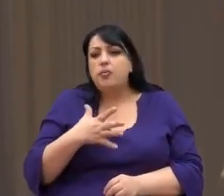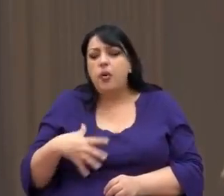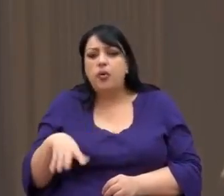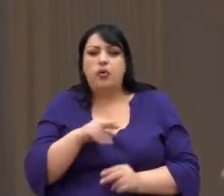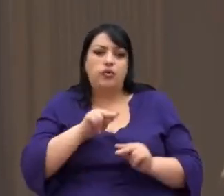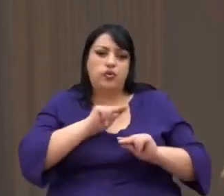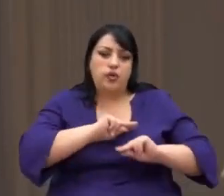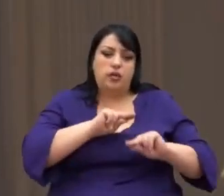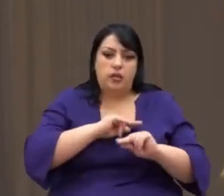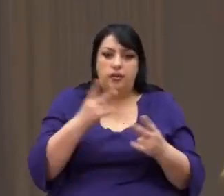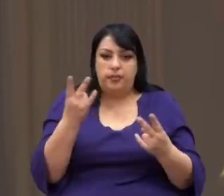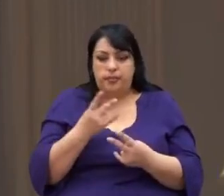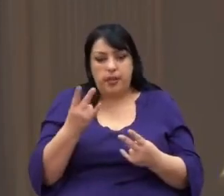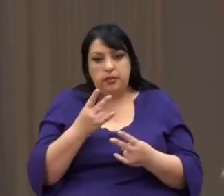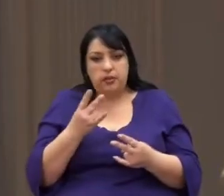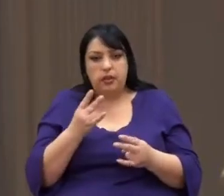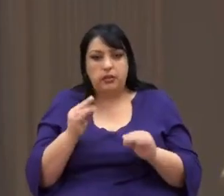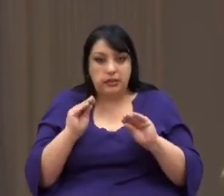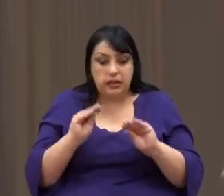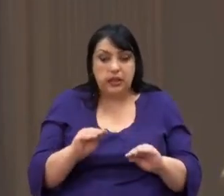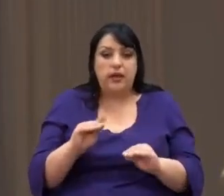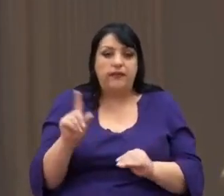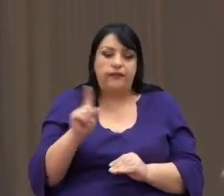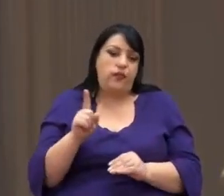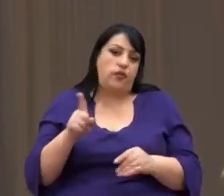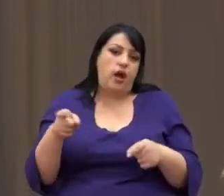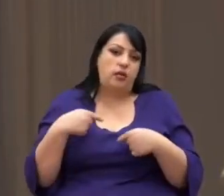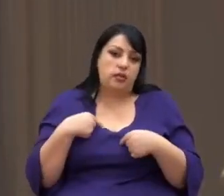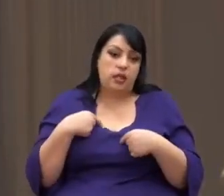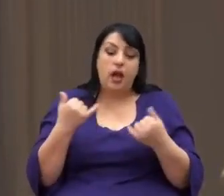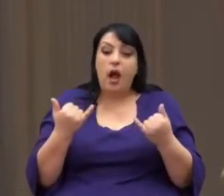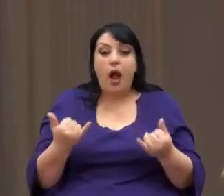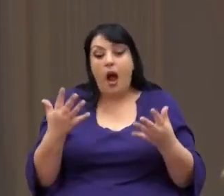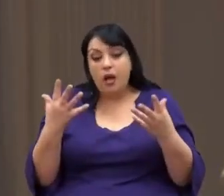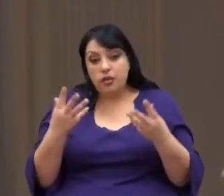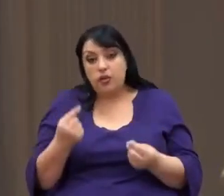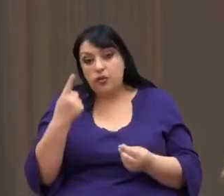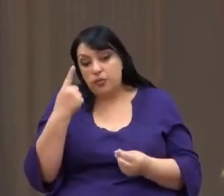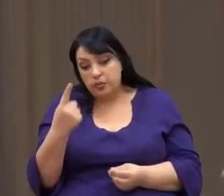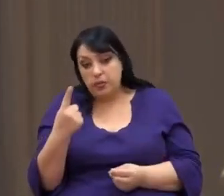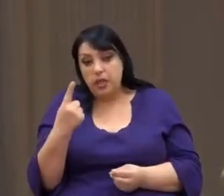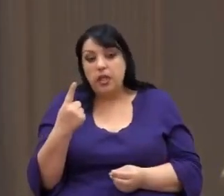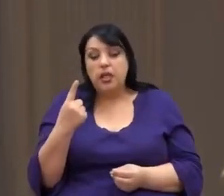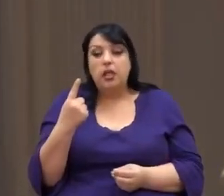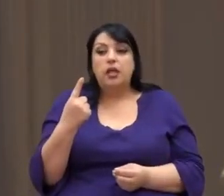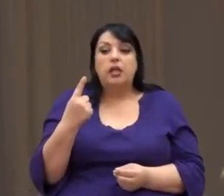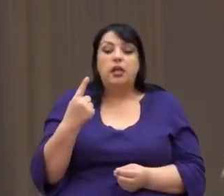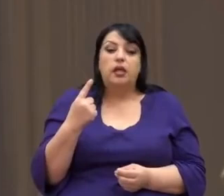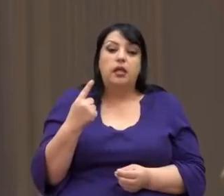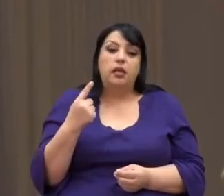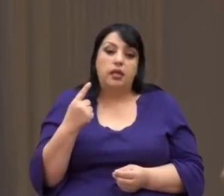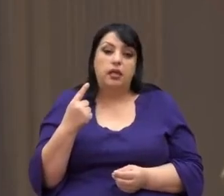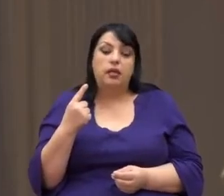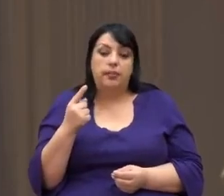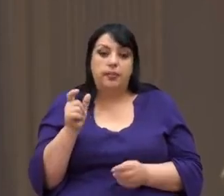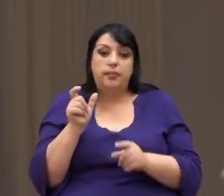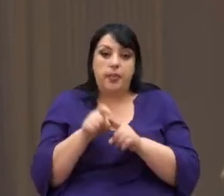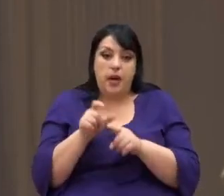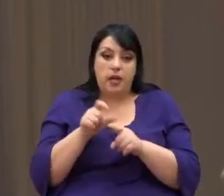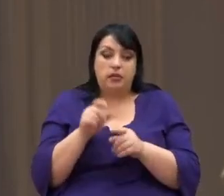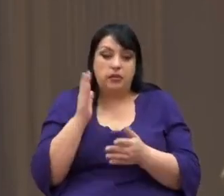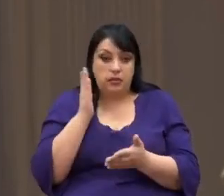պետք է գործադրեն դրան հասնելու համար։ Այսօր մենք ունենք մի իրողություն, երբ որ Արցախը հայաթափված